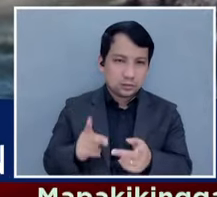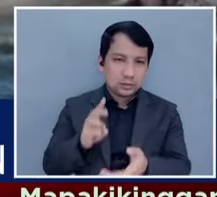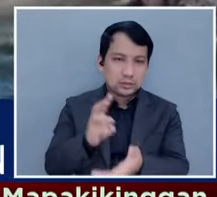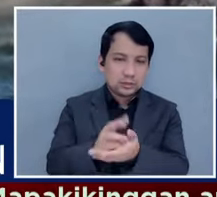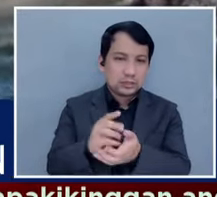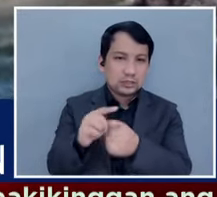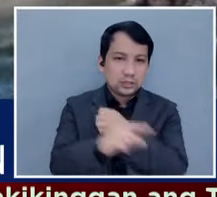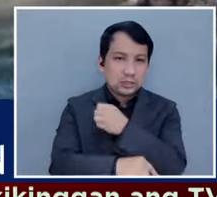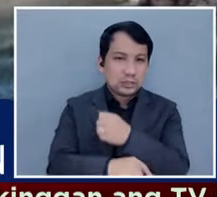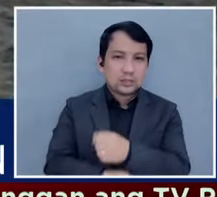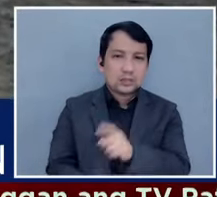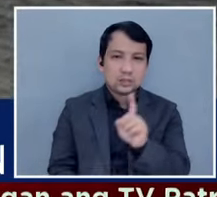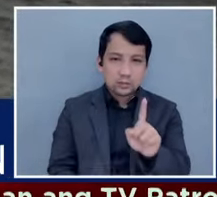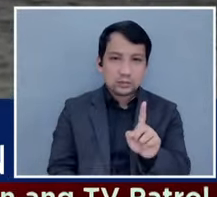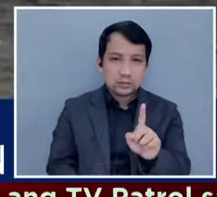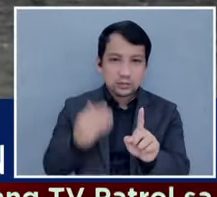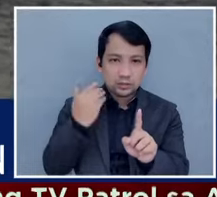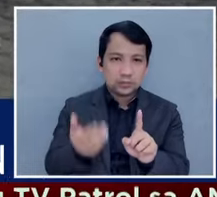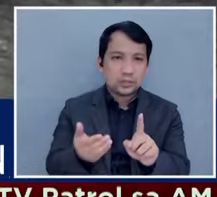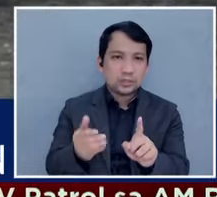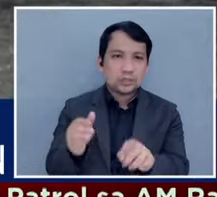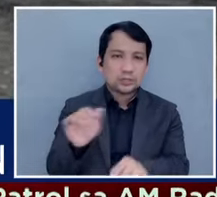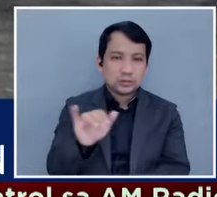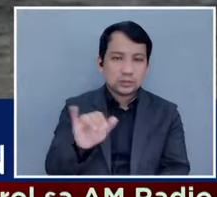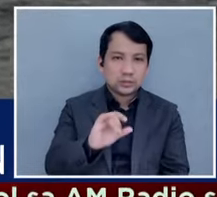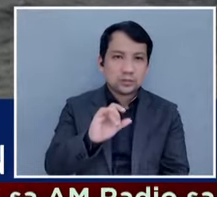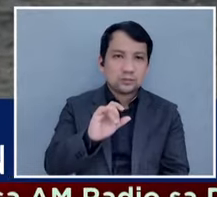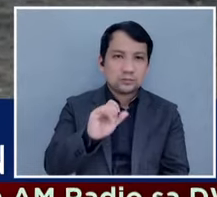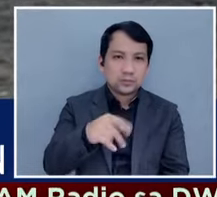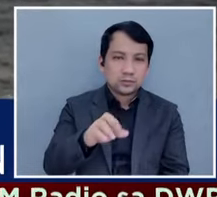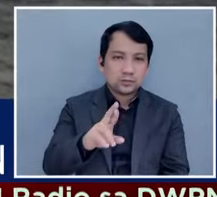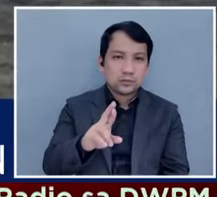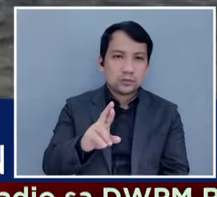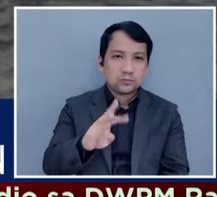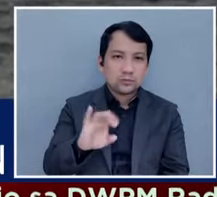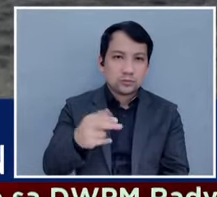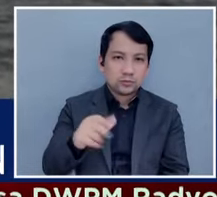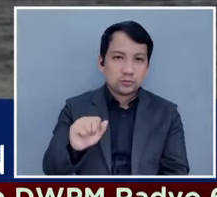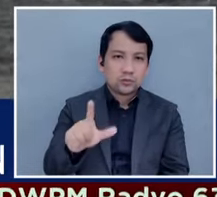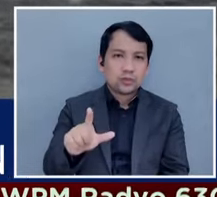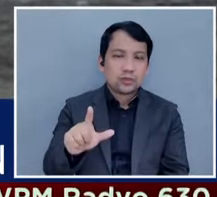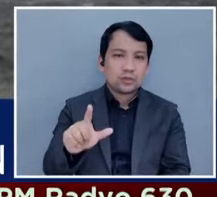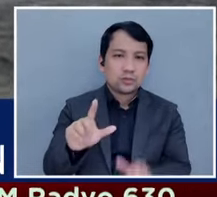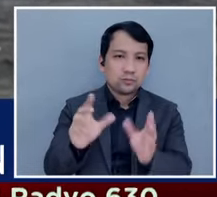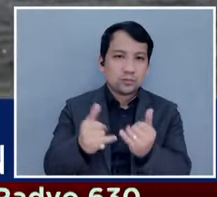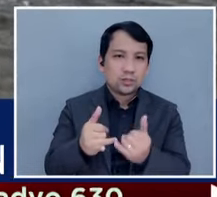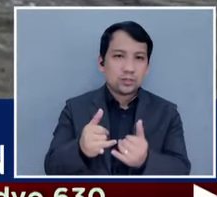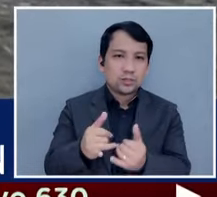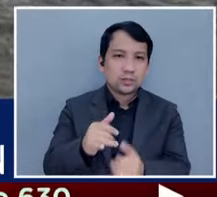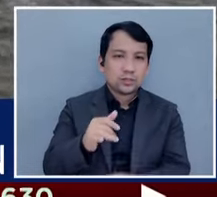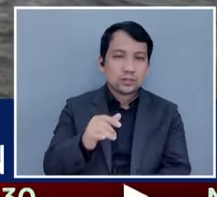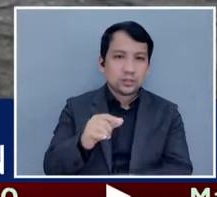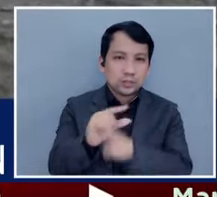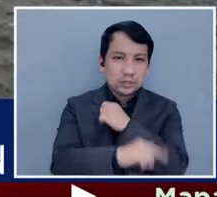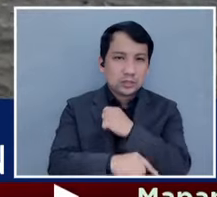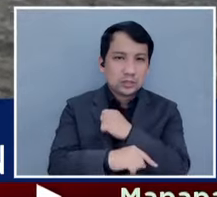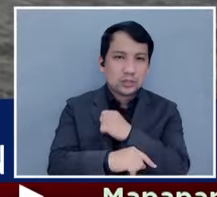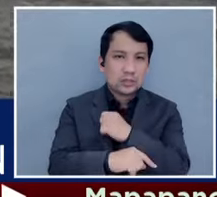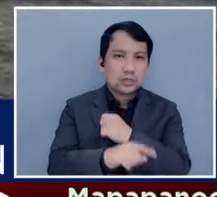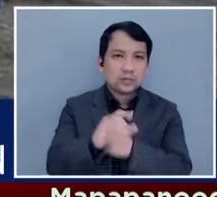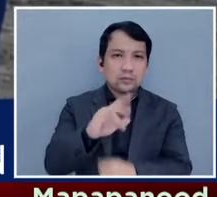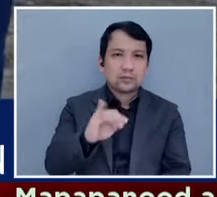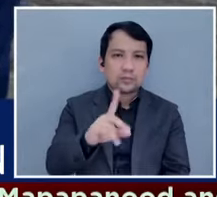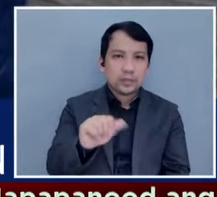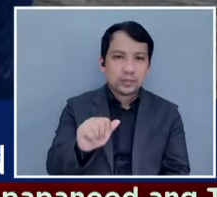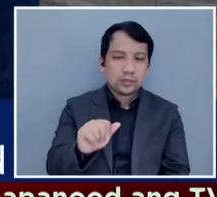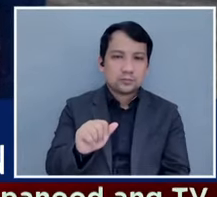Samantala, isa ring patay na sperm whale ang napadpad sa dalampasigan ng barangay Dinahikan sa Infanta, Quezon noong Linggo.